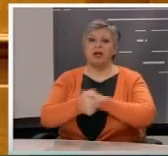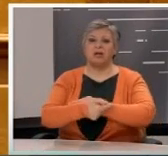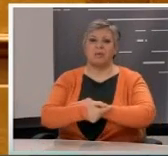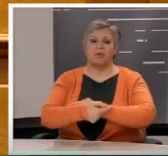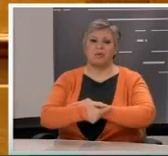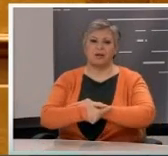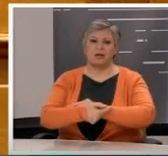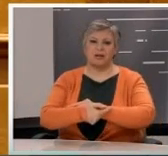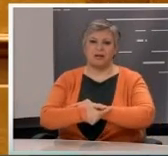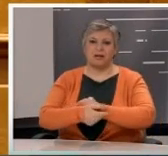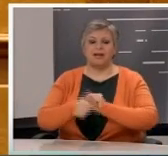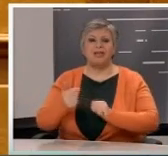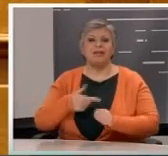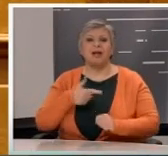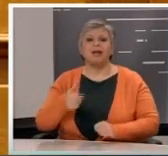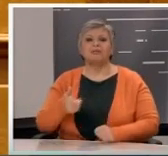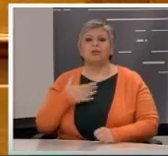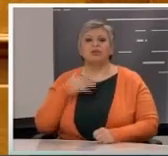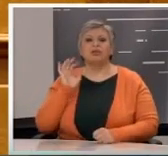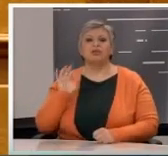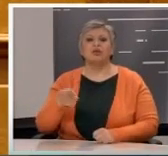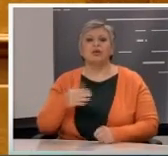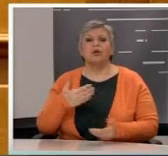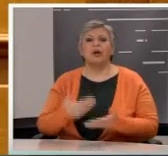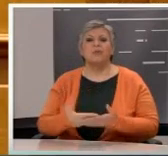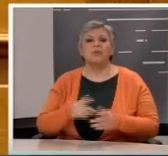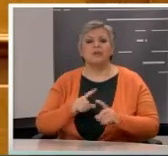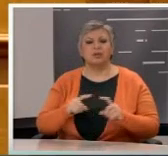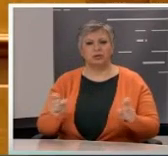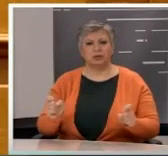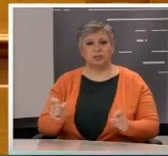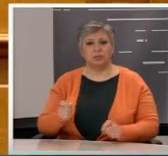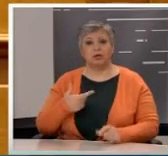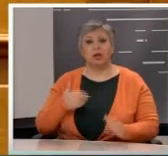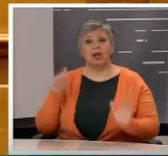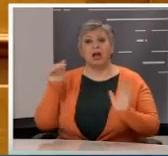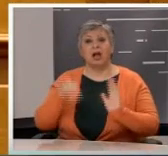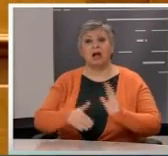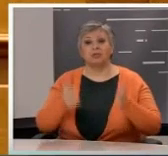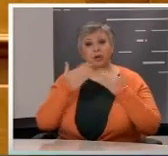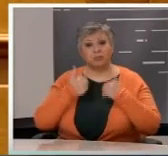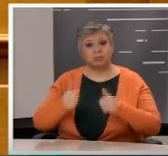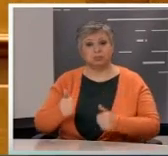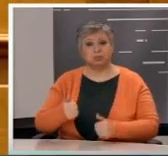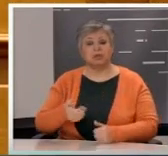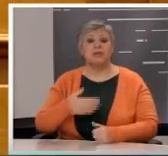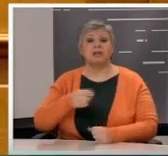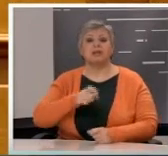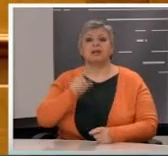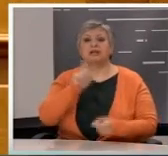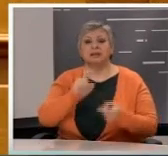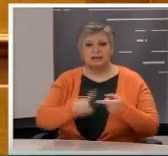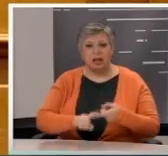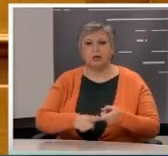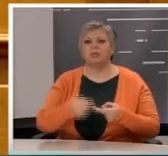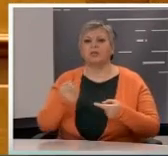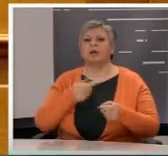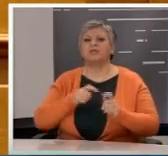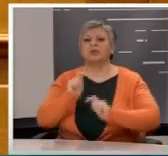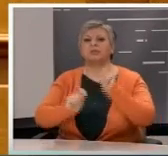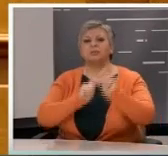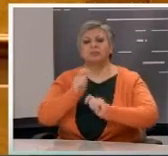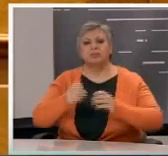κάτω, για να αποδείξουν τι? Ότι δεν είναι θεσμικός εκφυλισμός το σκάνδαλο της Siemens, το σκάνδαλο των ναυπηγείων Σκαραμαγκά,